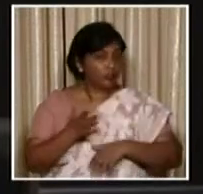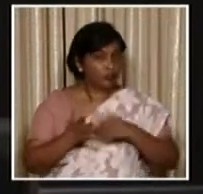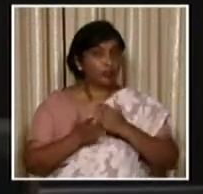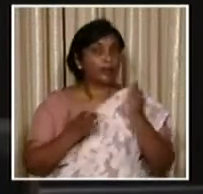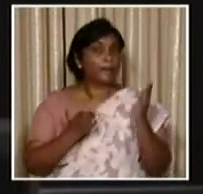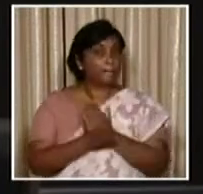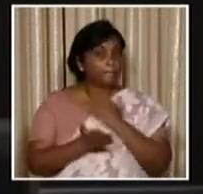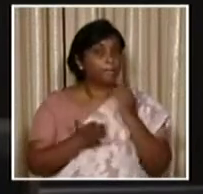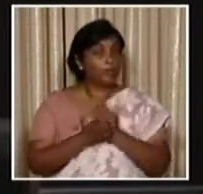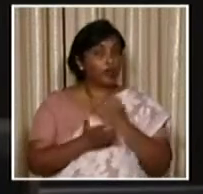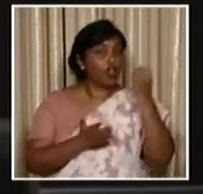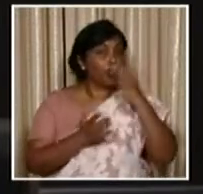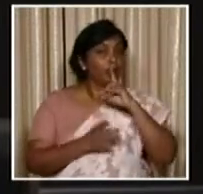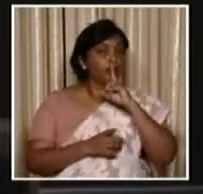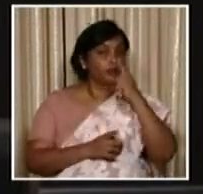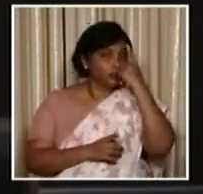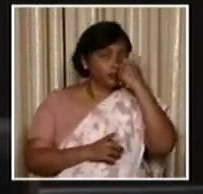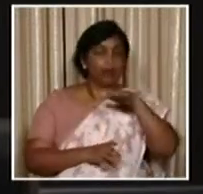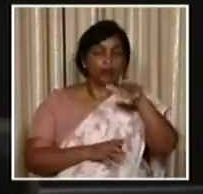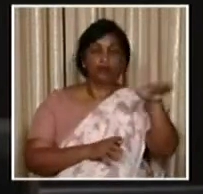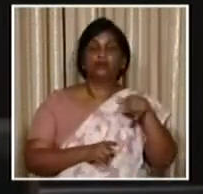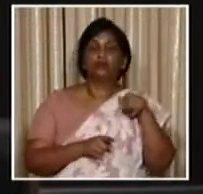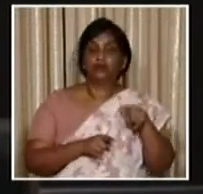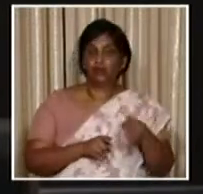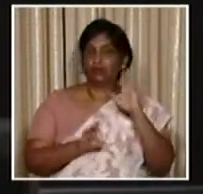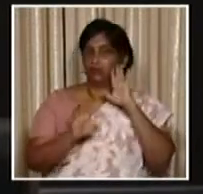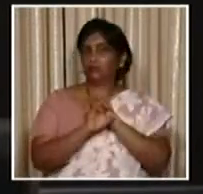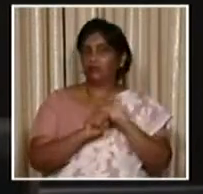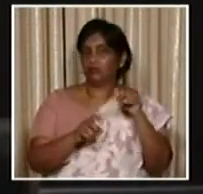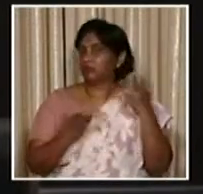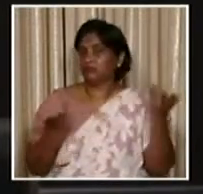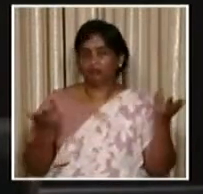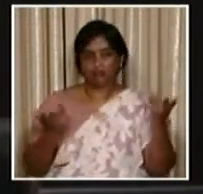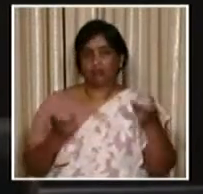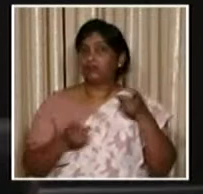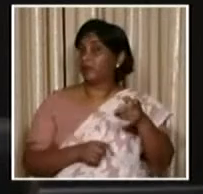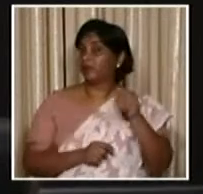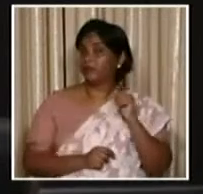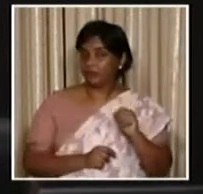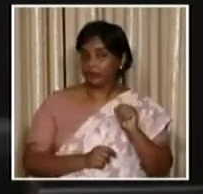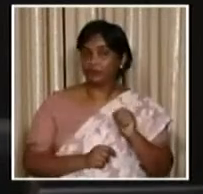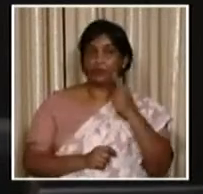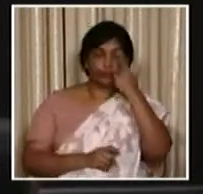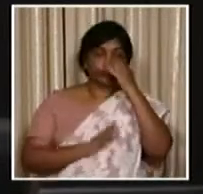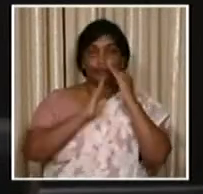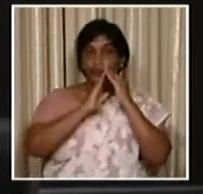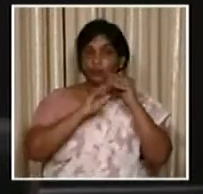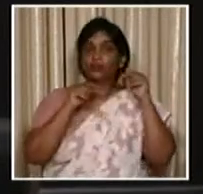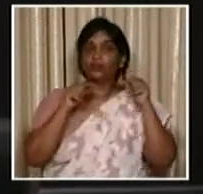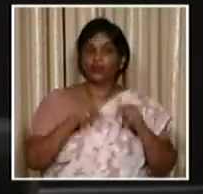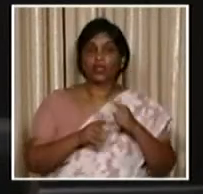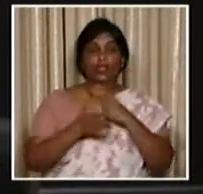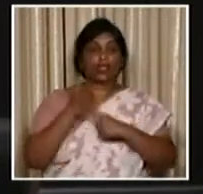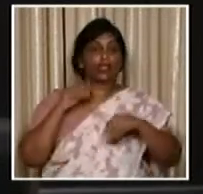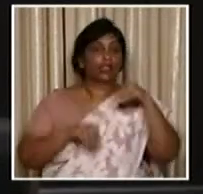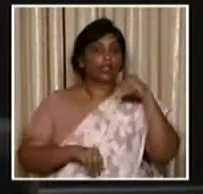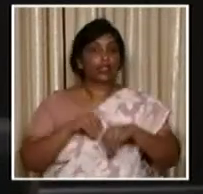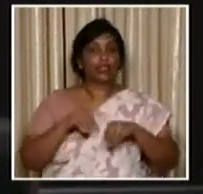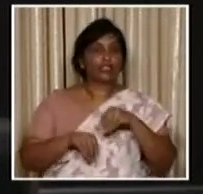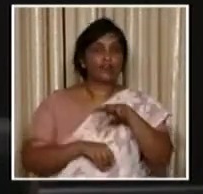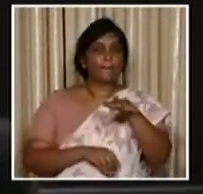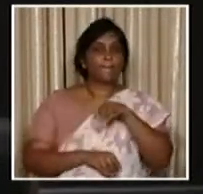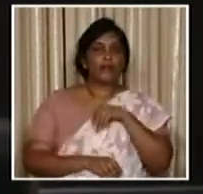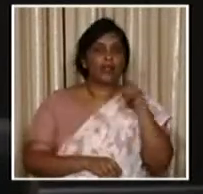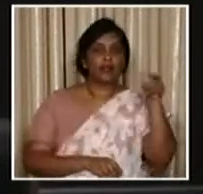පිටු අංක එක කියන්නේ කතෝලික ප්‍රජාවට මේක අනාවරණය වෙන්නේ නැහැ මොකද මේ දේවස්ථාන අද දේශපාලඥයා පිළිගන්නේ